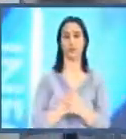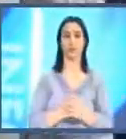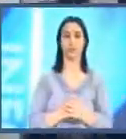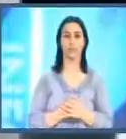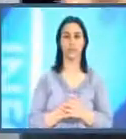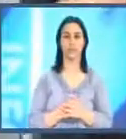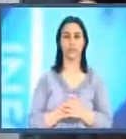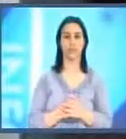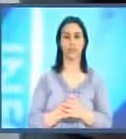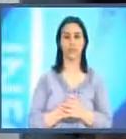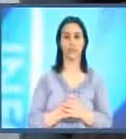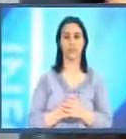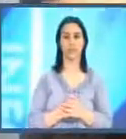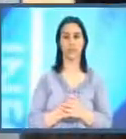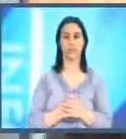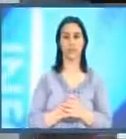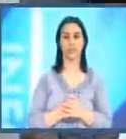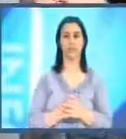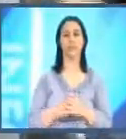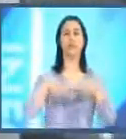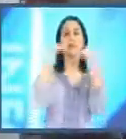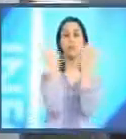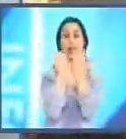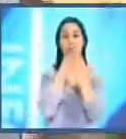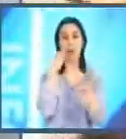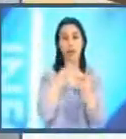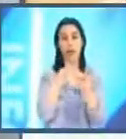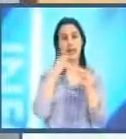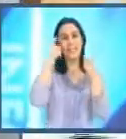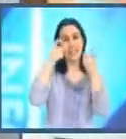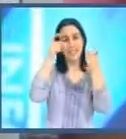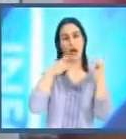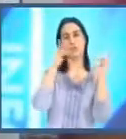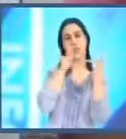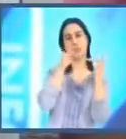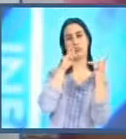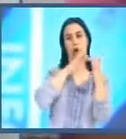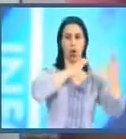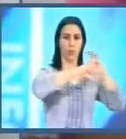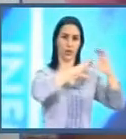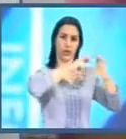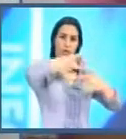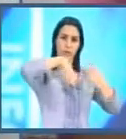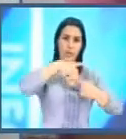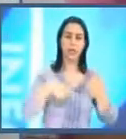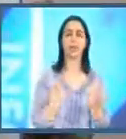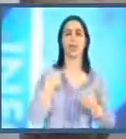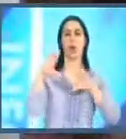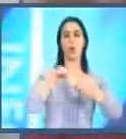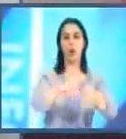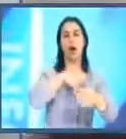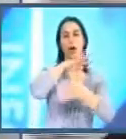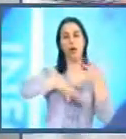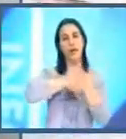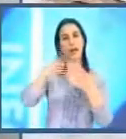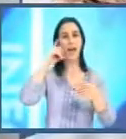alumnes. A les escoles Bressol intentem que hi hagi una estreta de comunicació amb les famílies. Per això fem servir una agenda on les